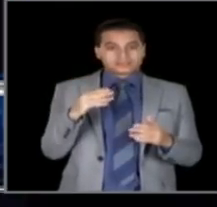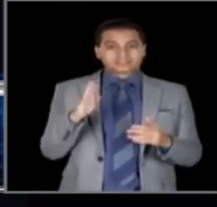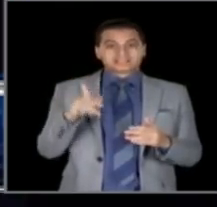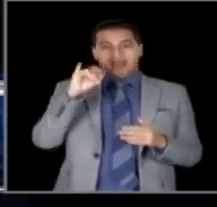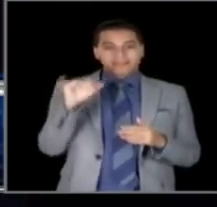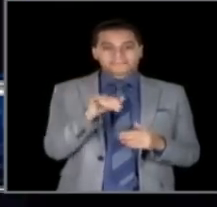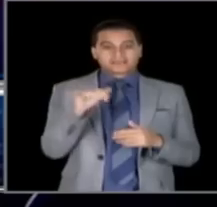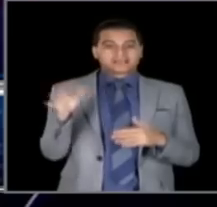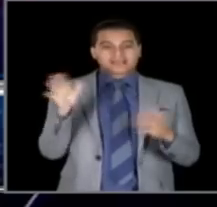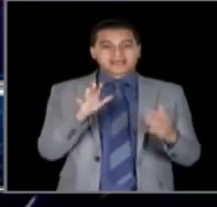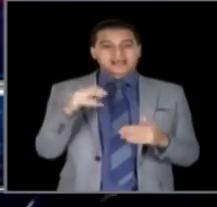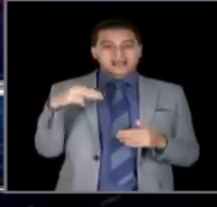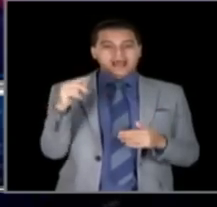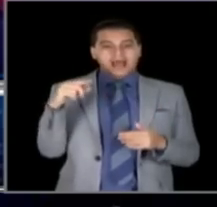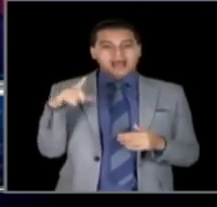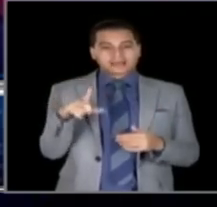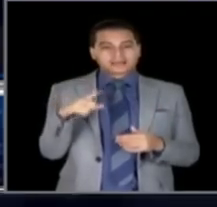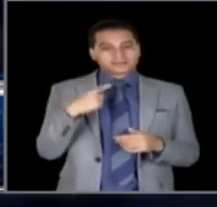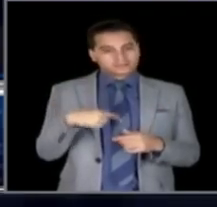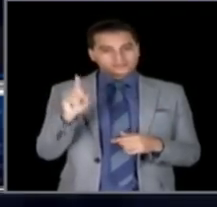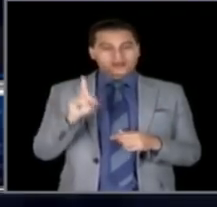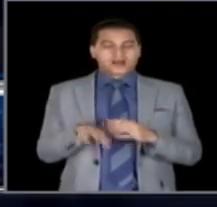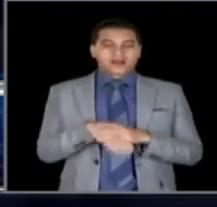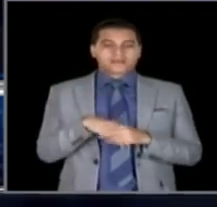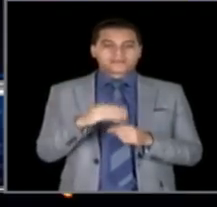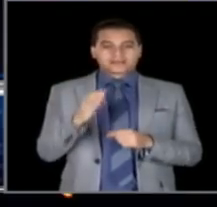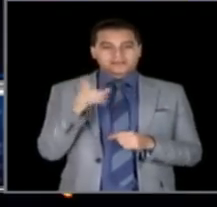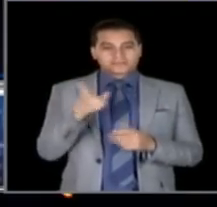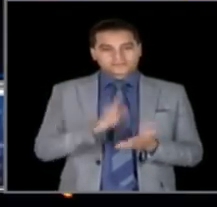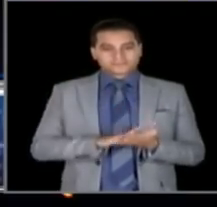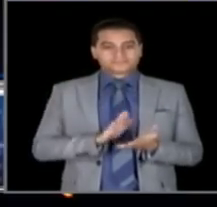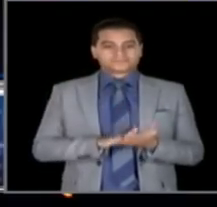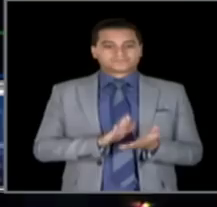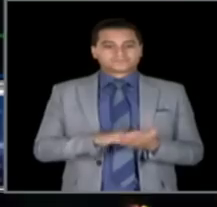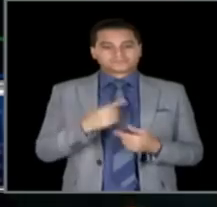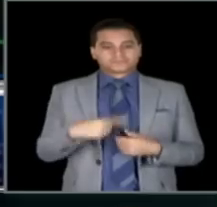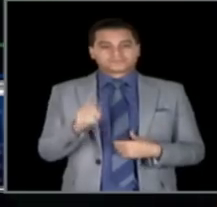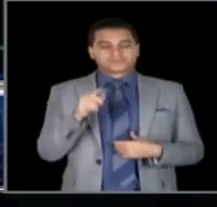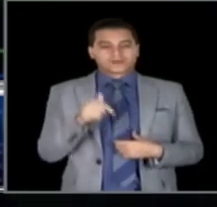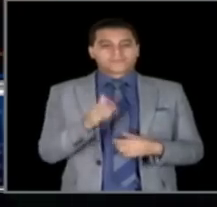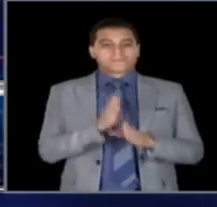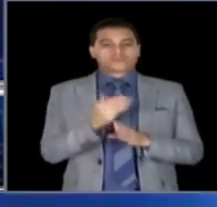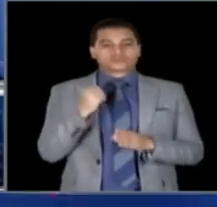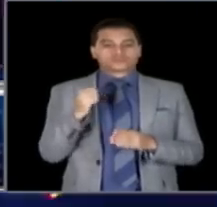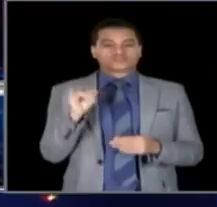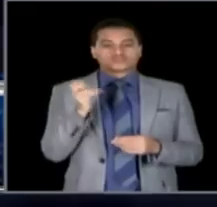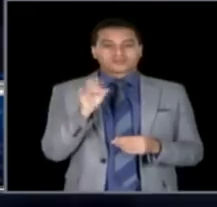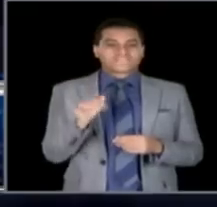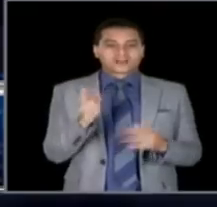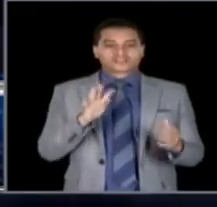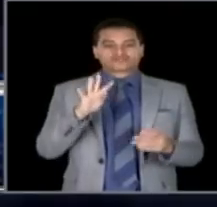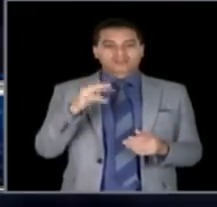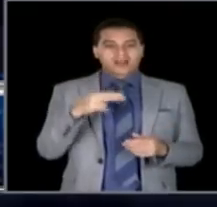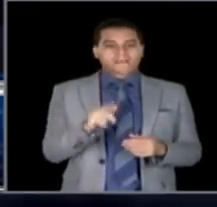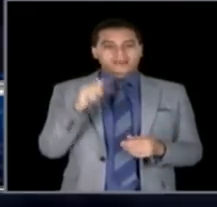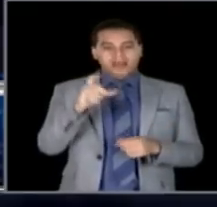العدل، ده انت ما فكرتيش. مو ده اجابه صحيحه. بطوله مصطفى شعبان،